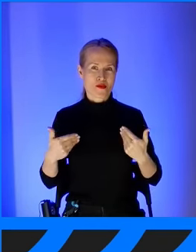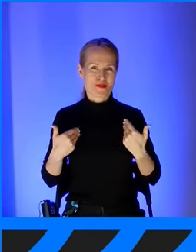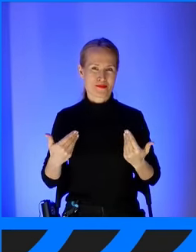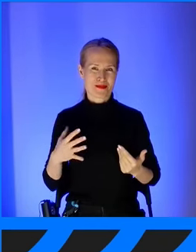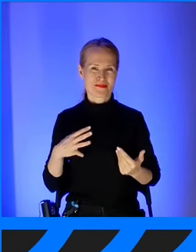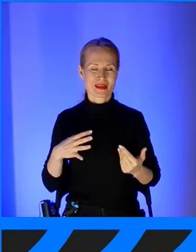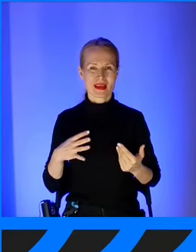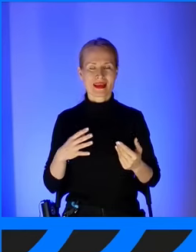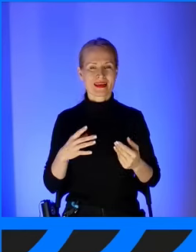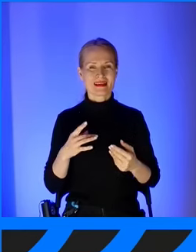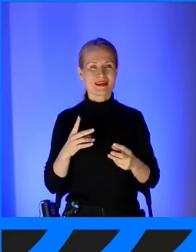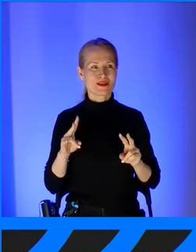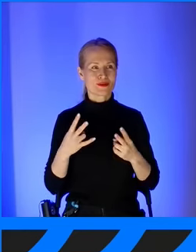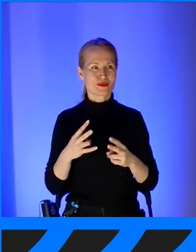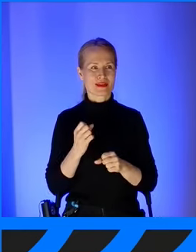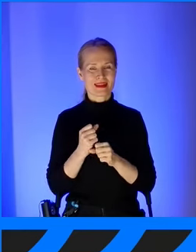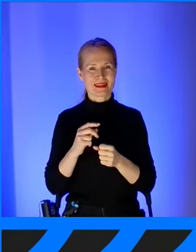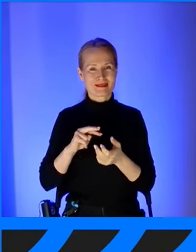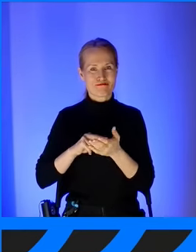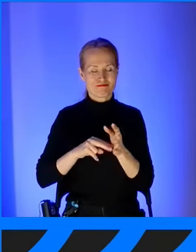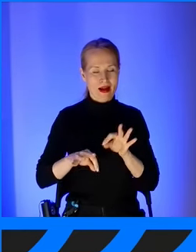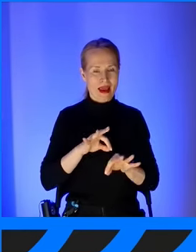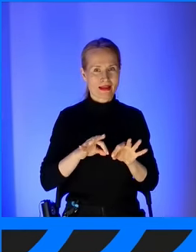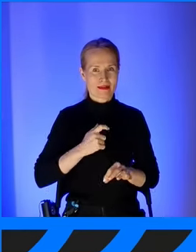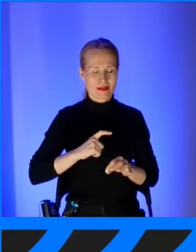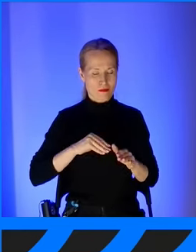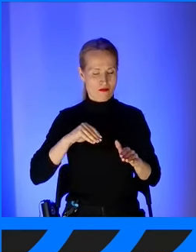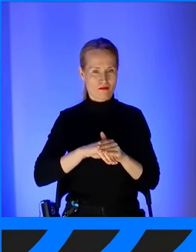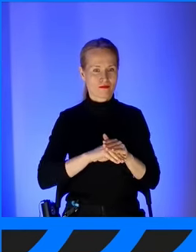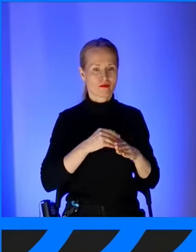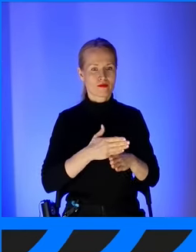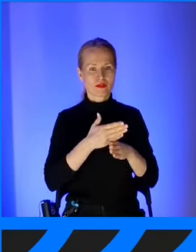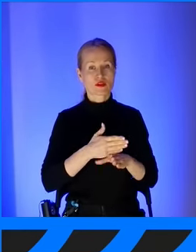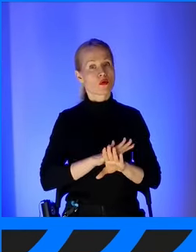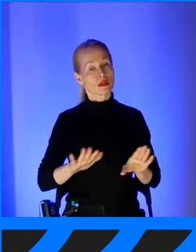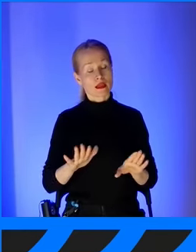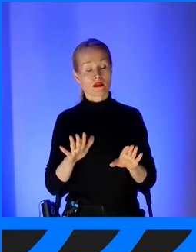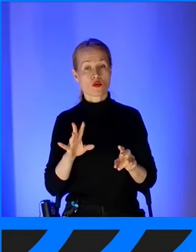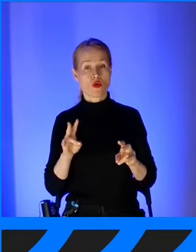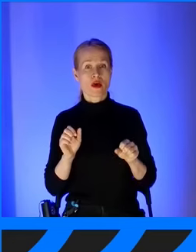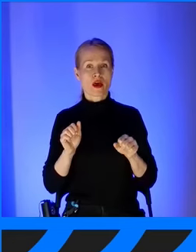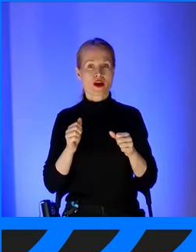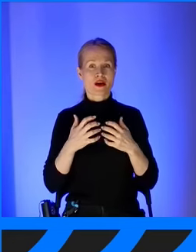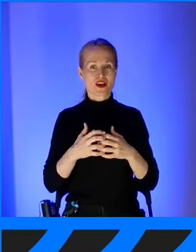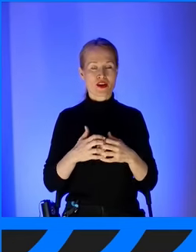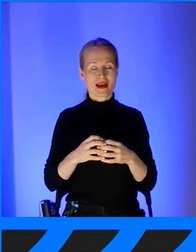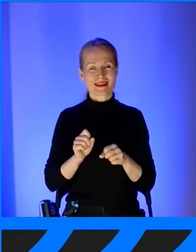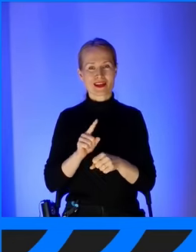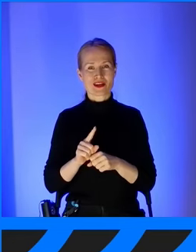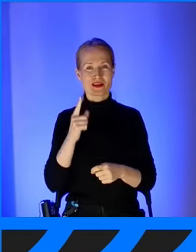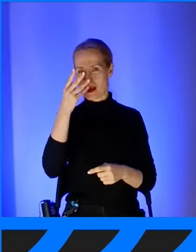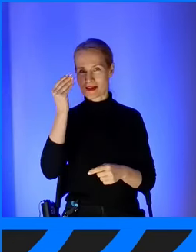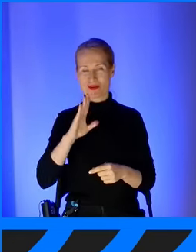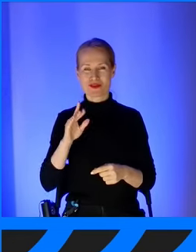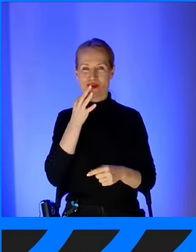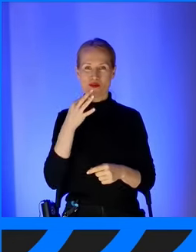не делать проекты в стол да то есть о стараться ими делиться рассказывать вот ну и решайте задачи Не забывайте что любой проект